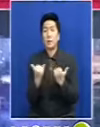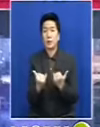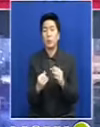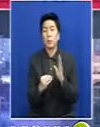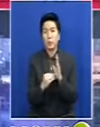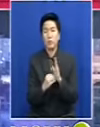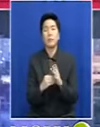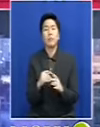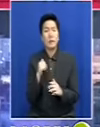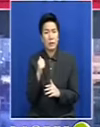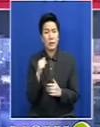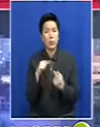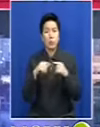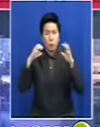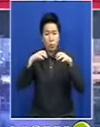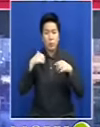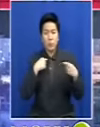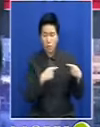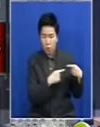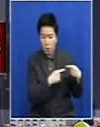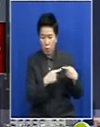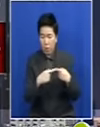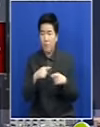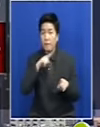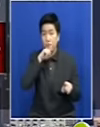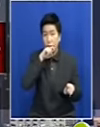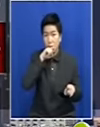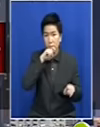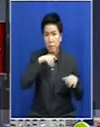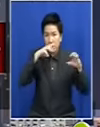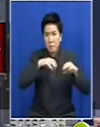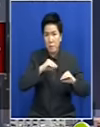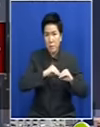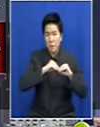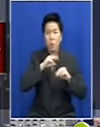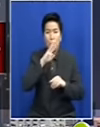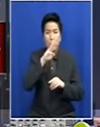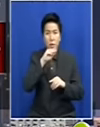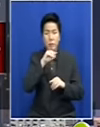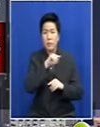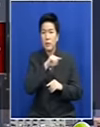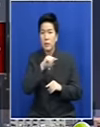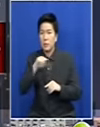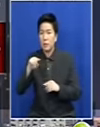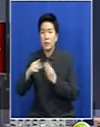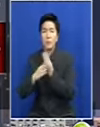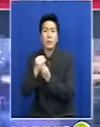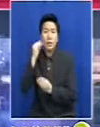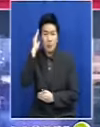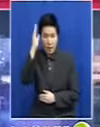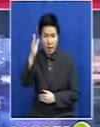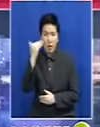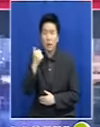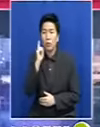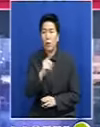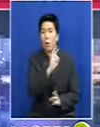ครยังคงมีฝนดีอยู่อย่างต่อเนื่องนะครับตั้งแต่ช่วงของวันอาทิตย์นี้ฝนจะเพิ่มขึ้นร้อยละ60ไปจนถึงช่วงของสัปดาห์หน้าเพราะฉะนั้นจะ